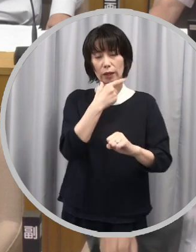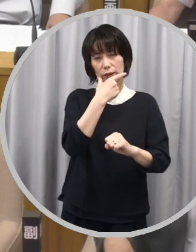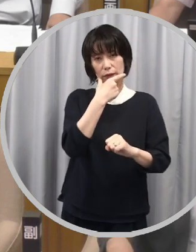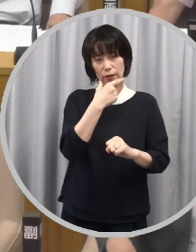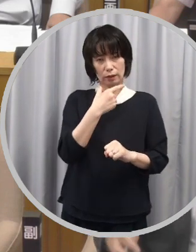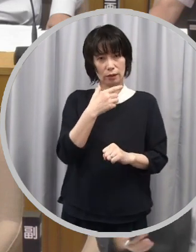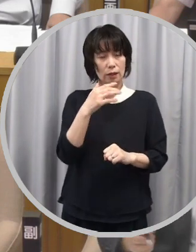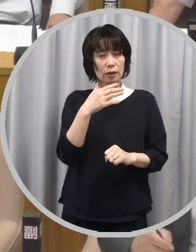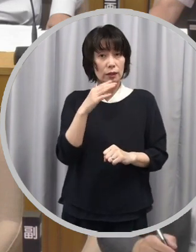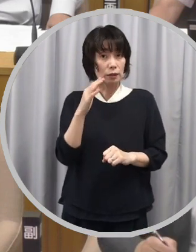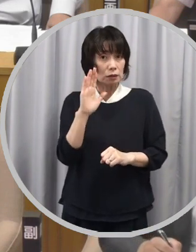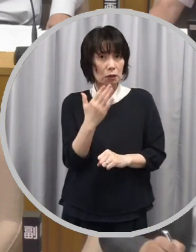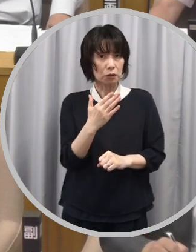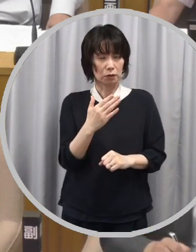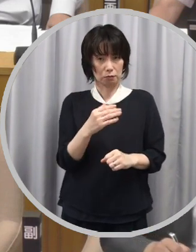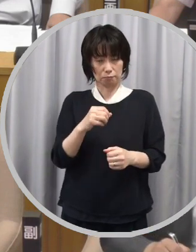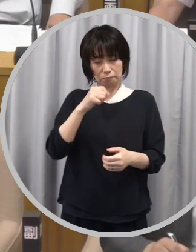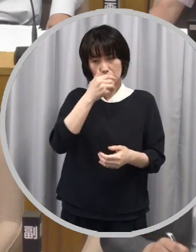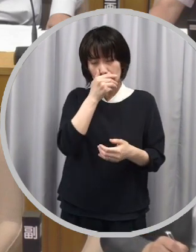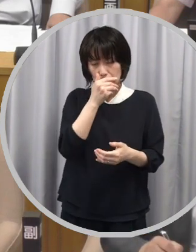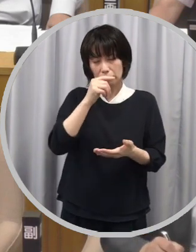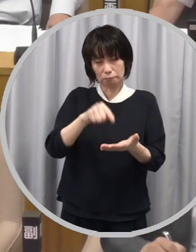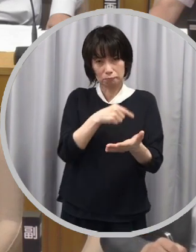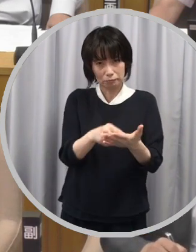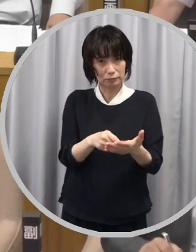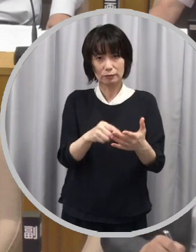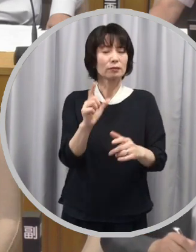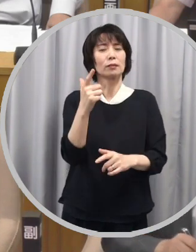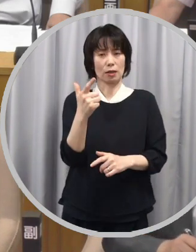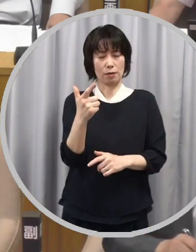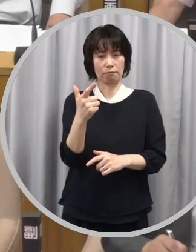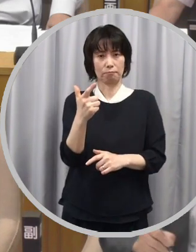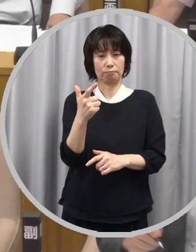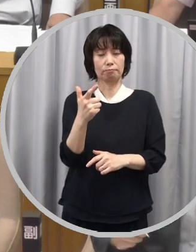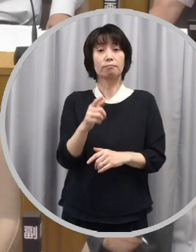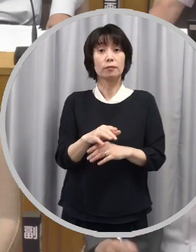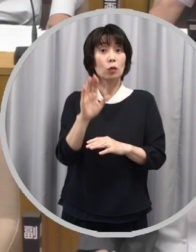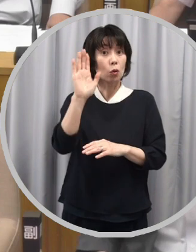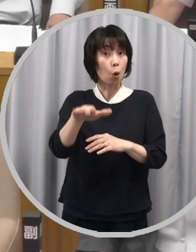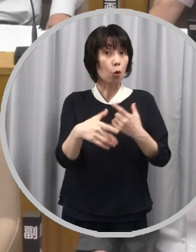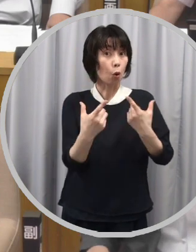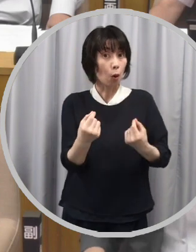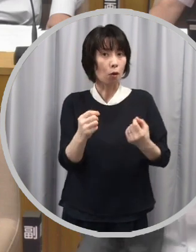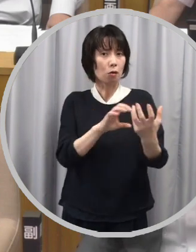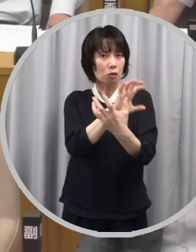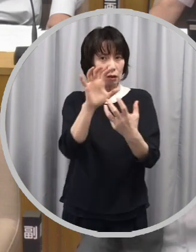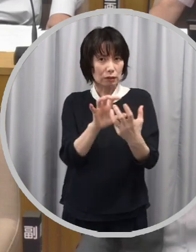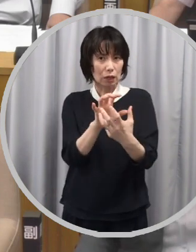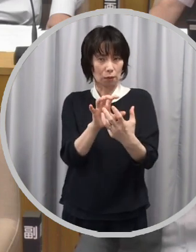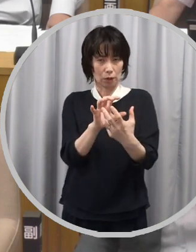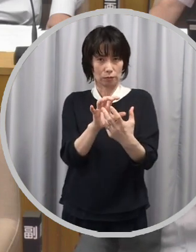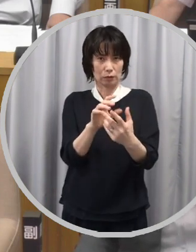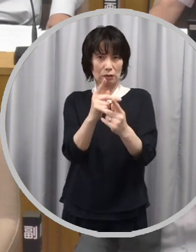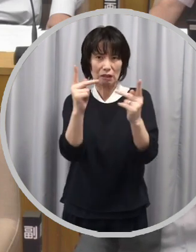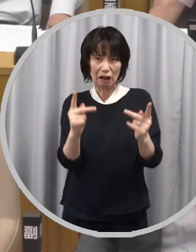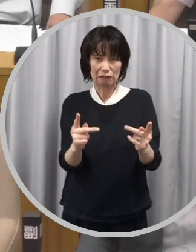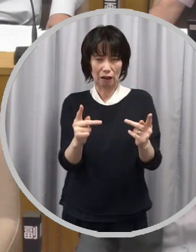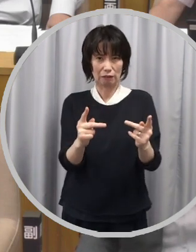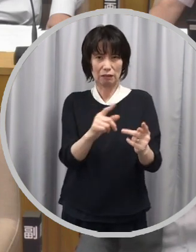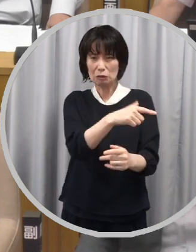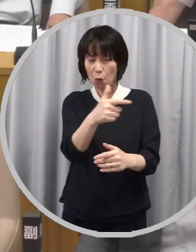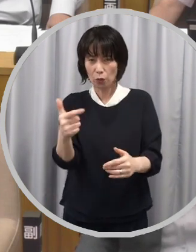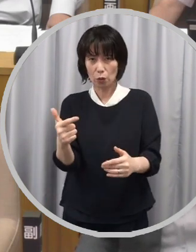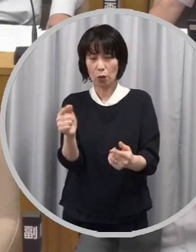と言える状況にはありません。このような中におきまして、今後も複雑、多様化する行政課題に対応